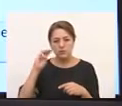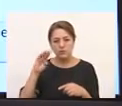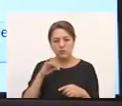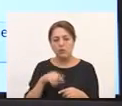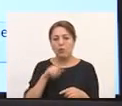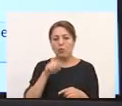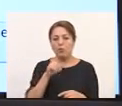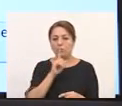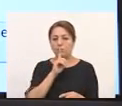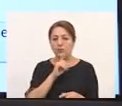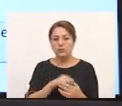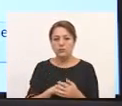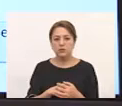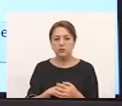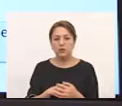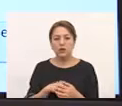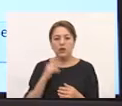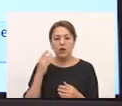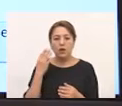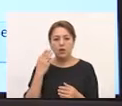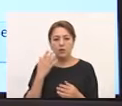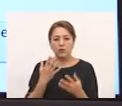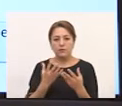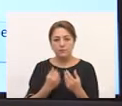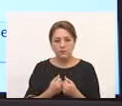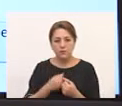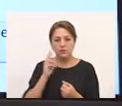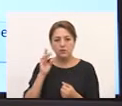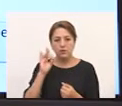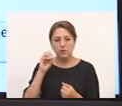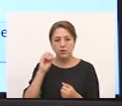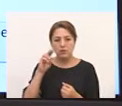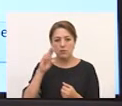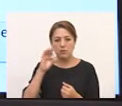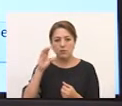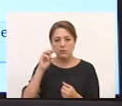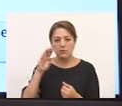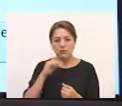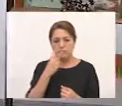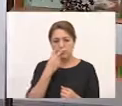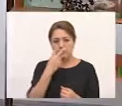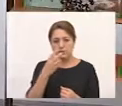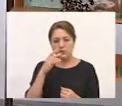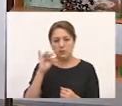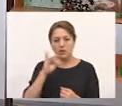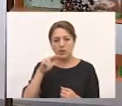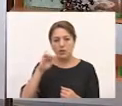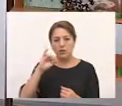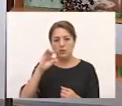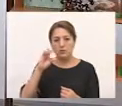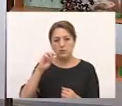когда говорят о взятии Белогорской крепости. Посмотрите на иллюстрации. На первой иллюстрации